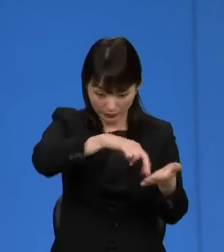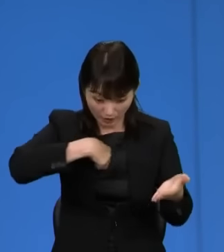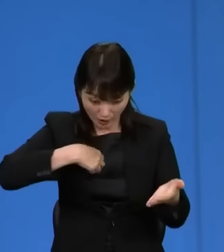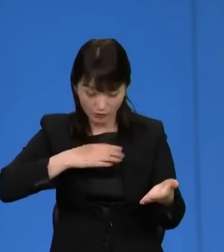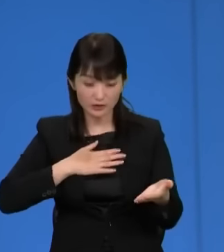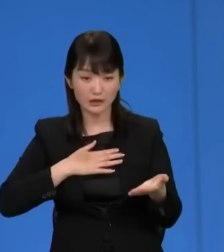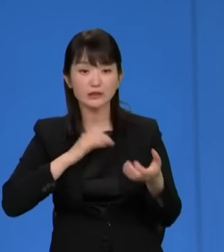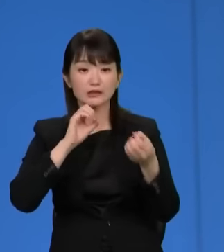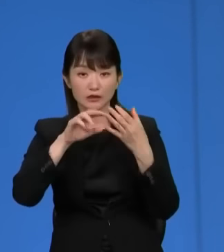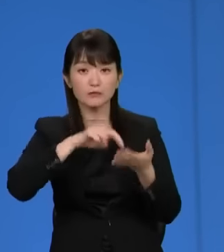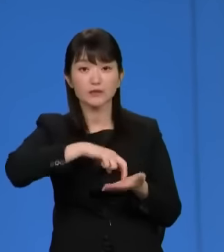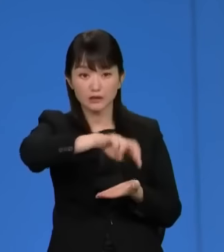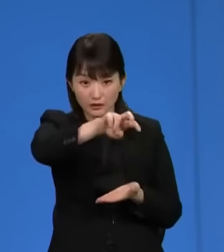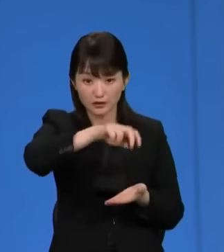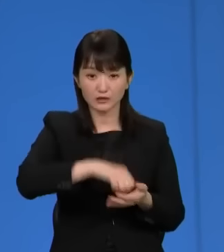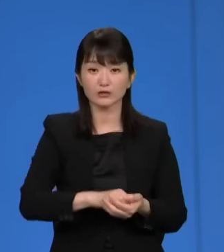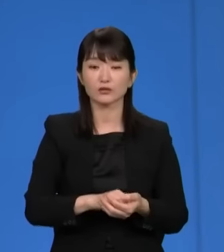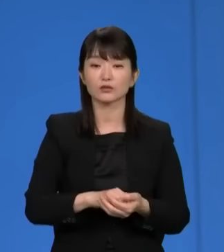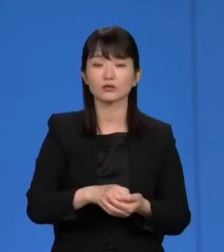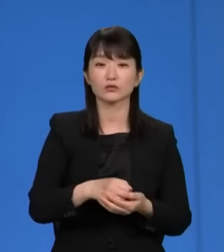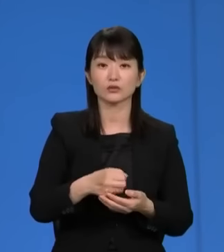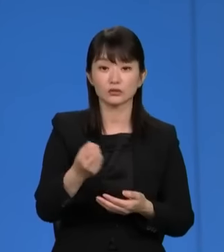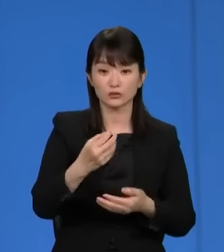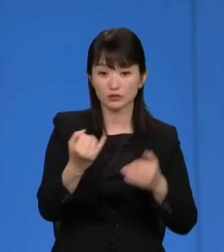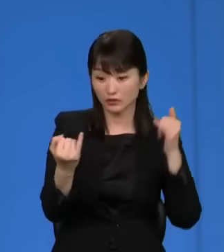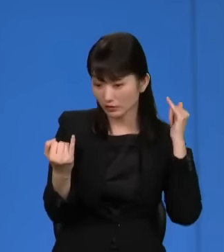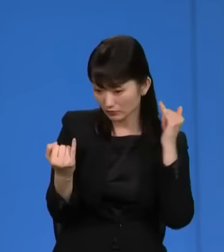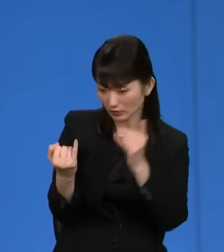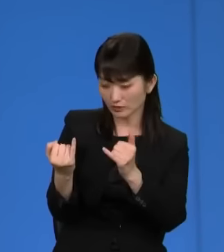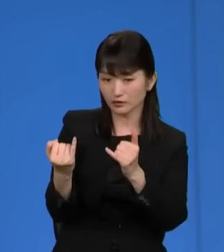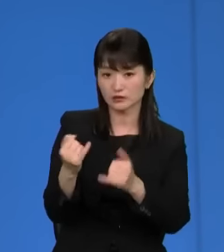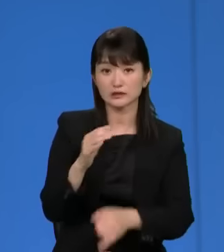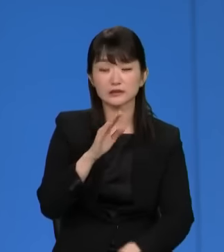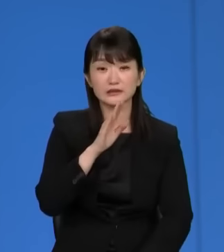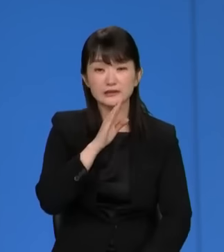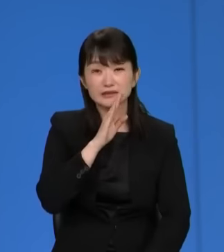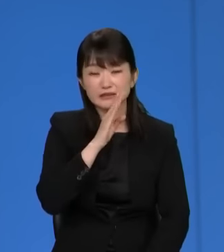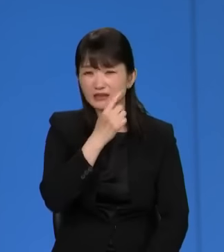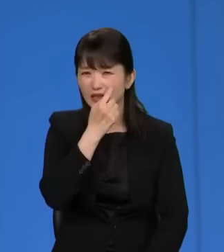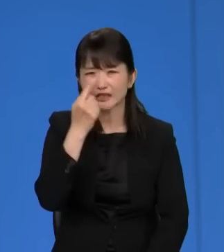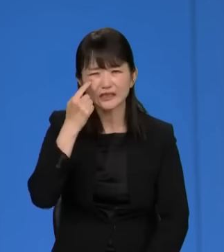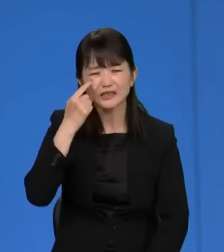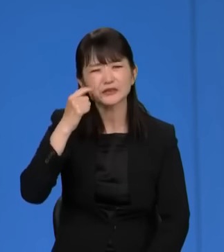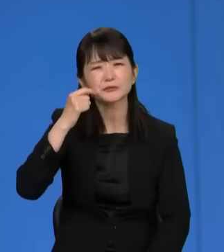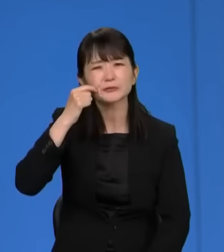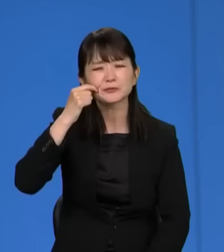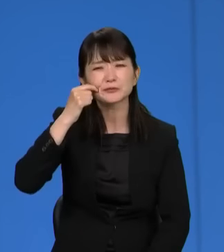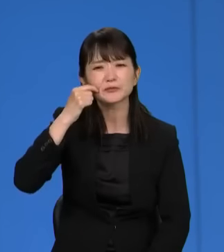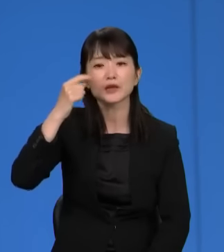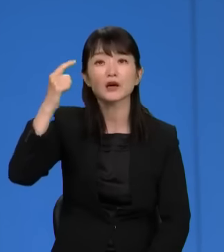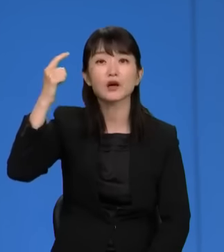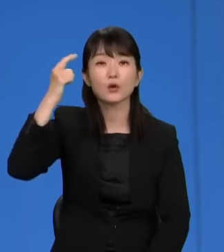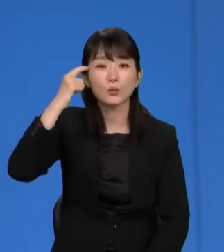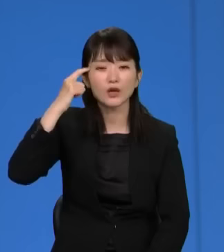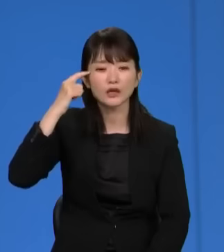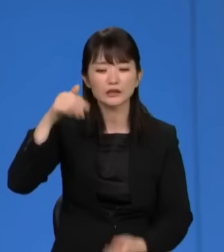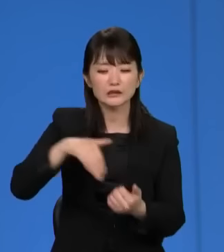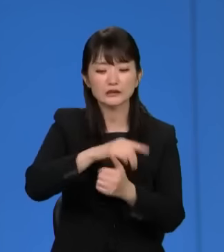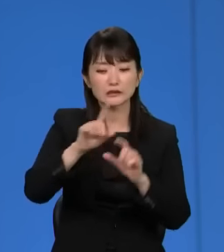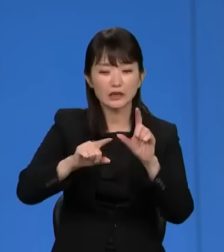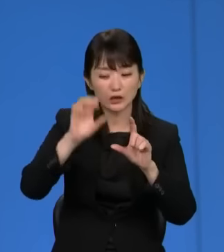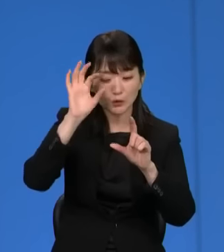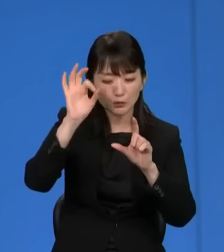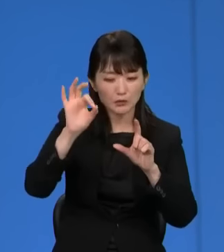답변을 드렸고 그랬더니 전화를 주셨던 겁니다 그 사실 확인 제대로 하지 않으면서도 왜 그냥 물타기 형식에이